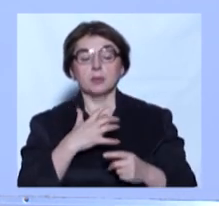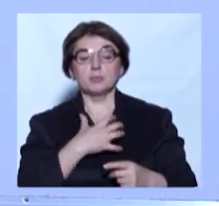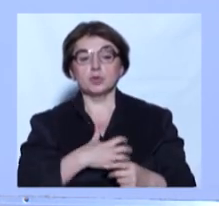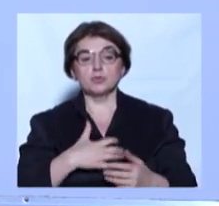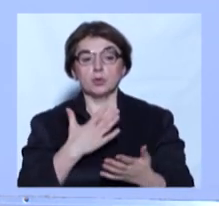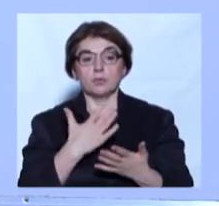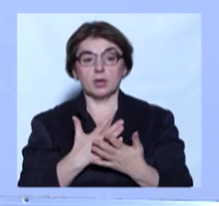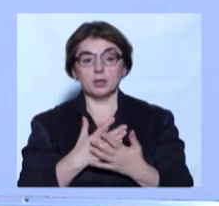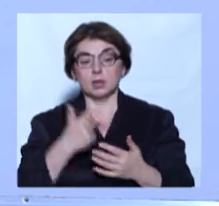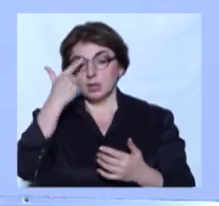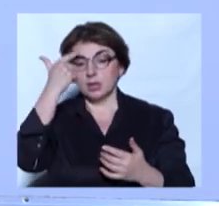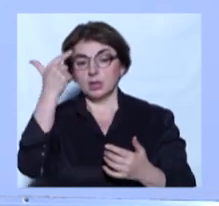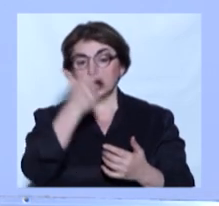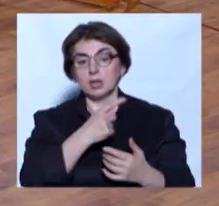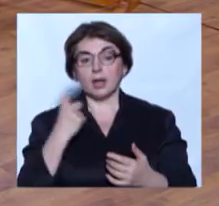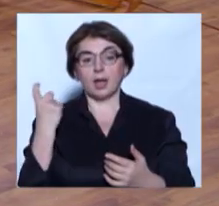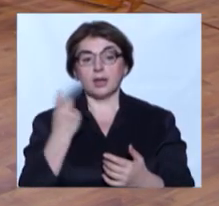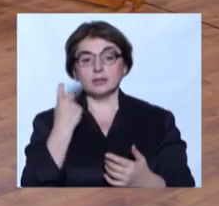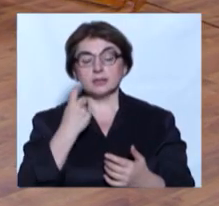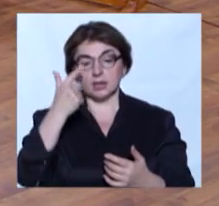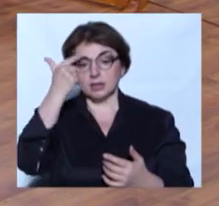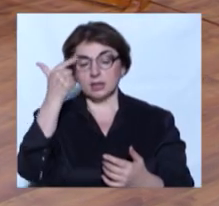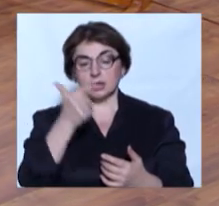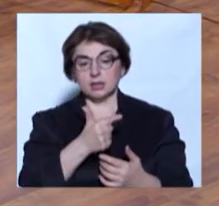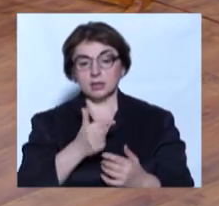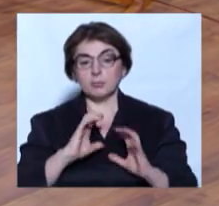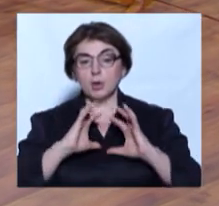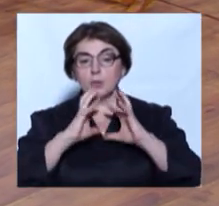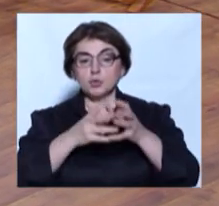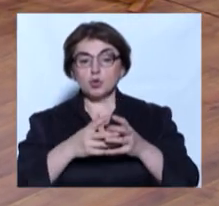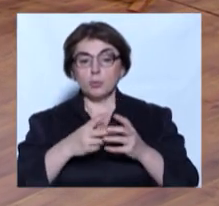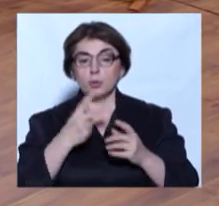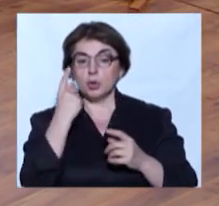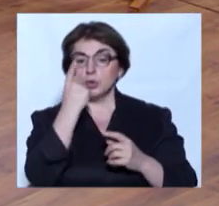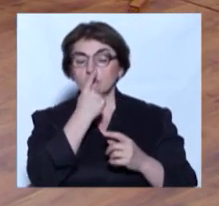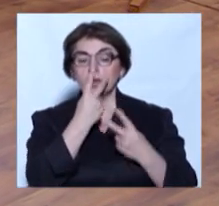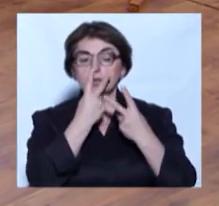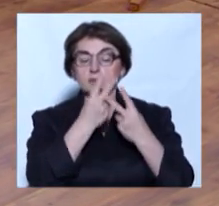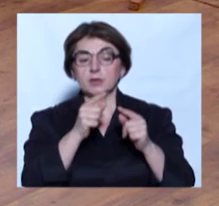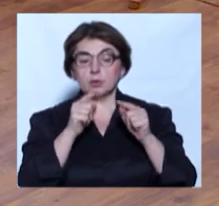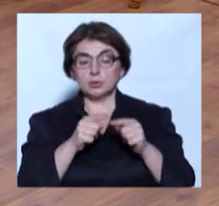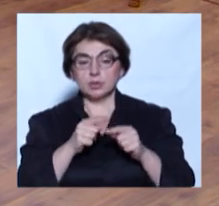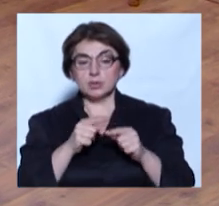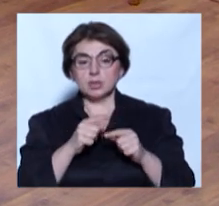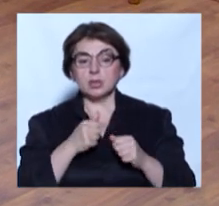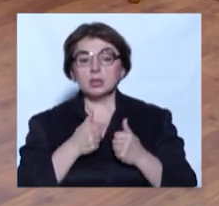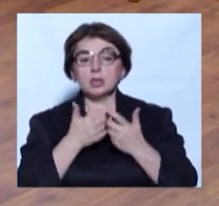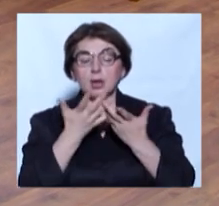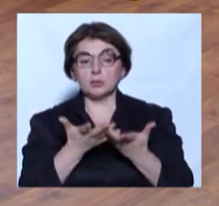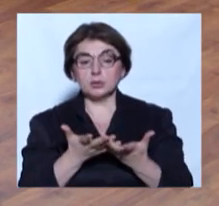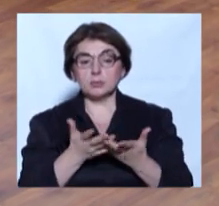მნიშვნელოვანია განათლება, ხარისხიანი განათლება. მოდით მსოფლიო თვალითაც შევხედოთ ამ ყველაფერს და გამოვყოთ